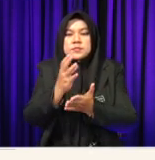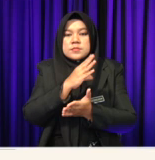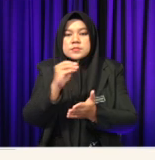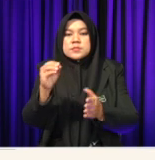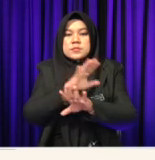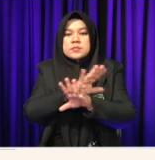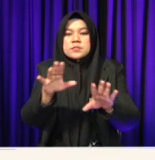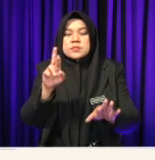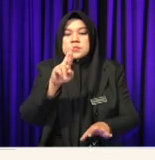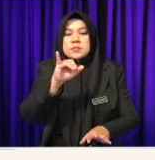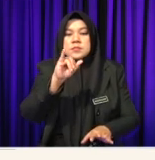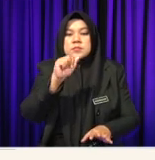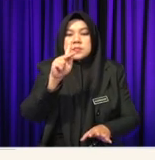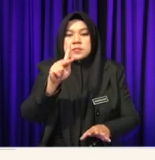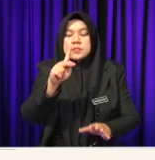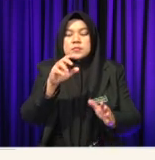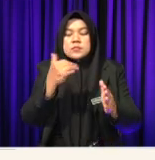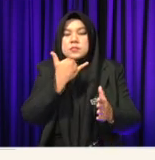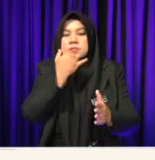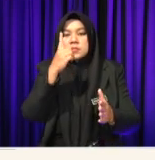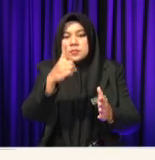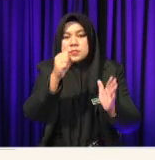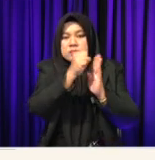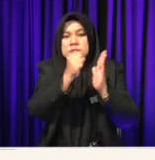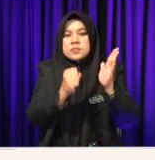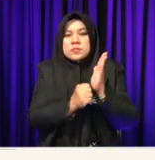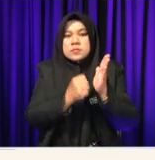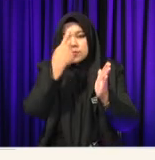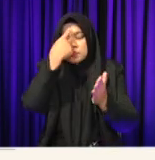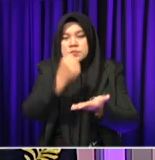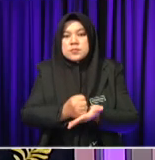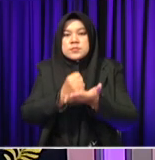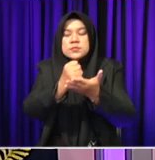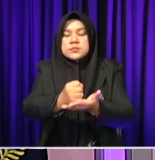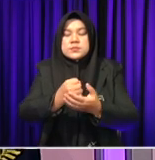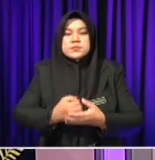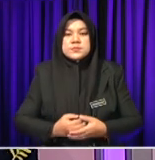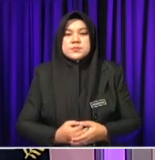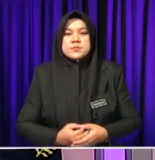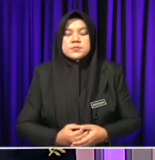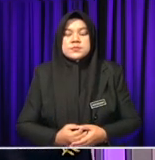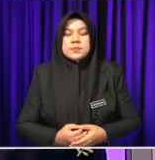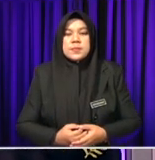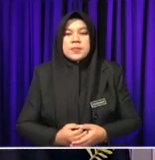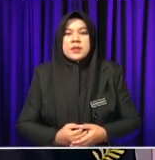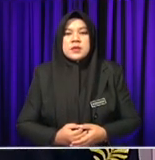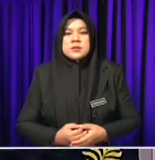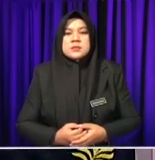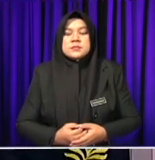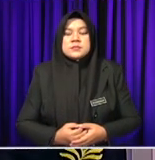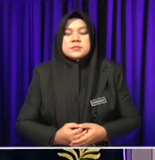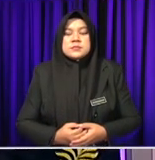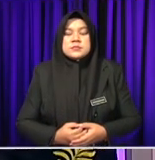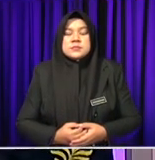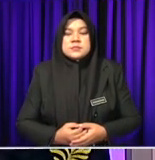riak itu adalah salah satu syarat dalam kita bersedekah okey seterusnya kita lihat lagi satu soalan